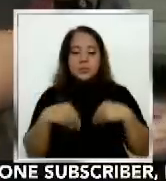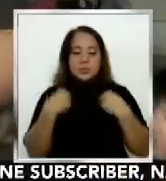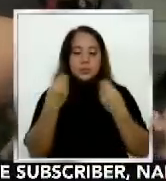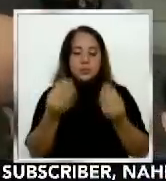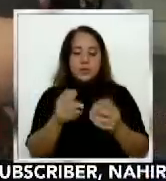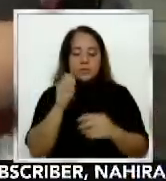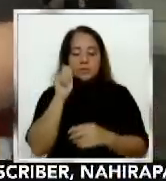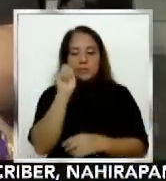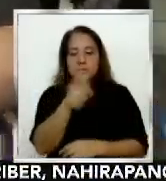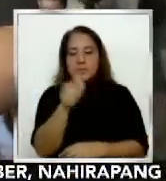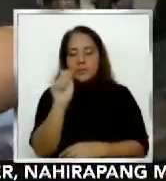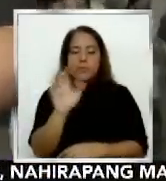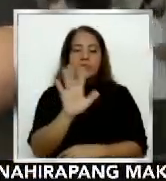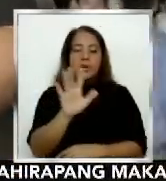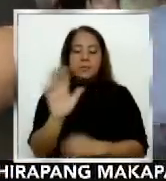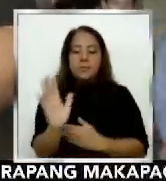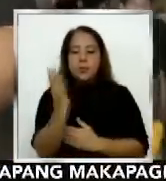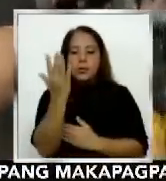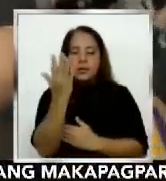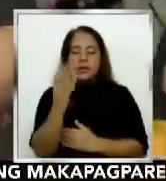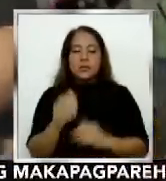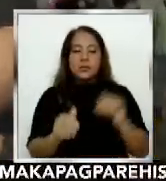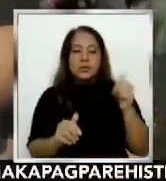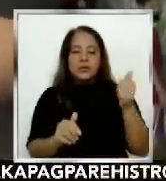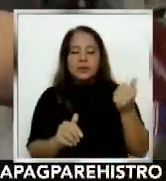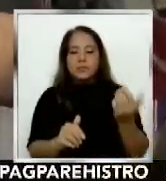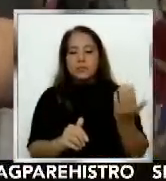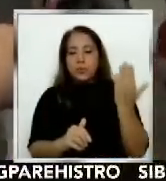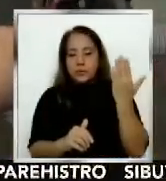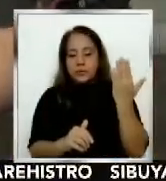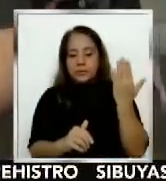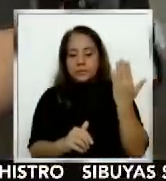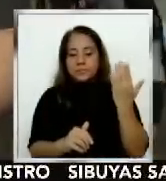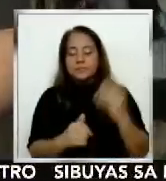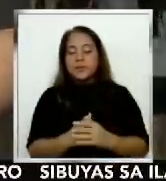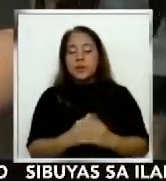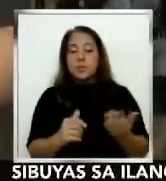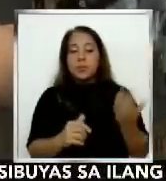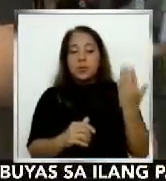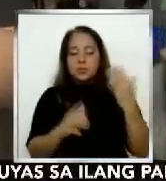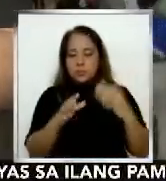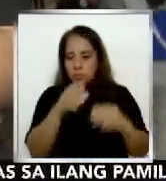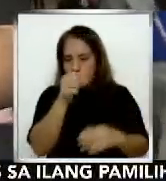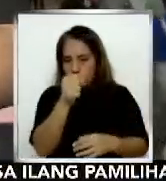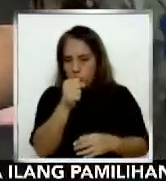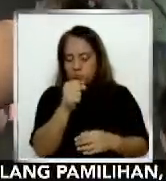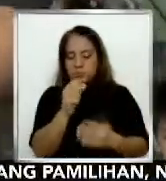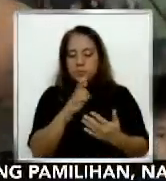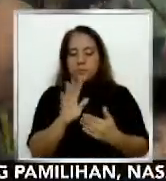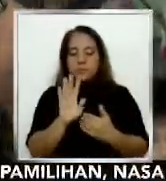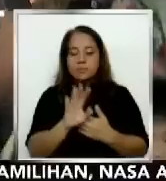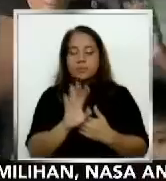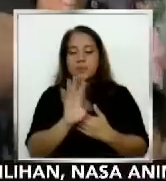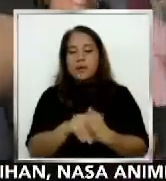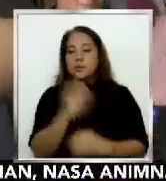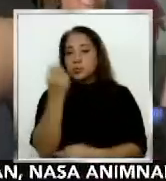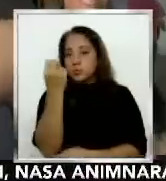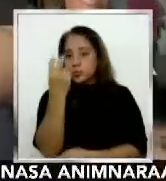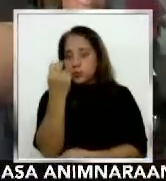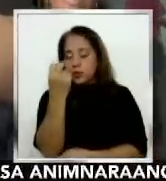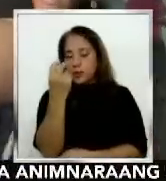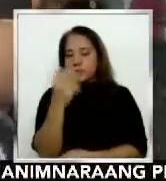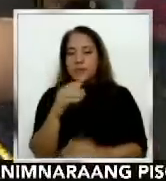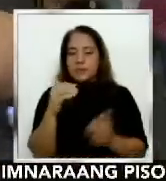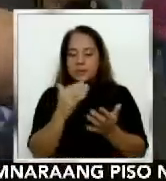5 a.m. to 10 a.m. po ang regular hourly mass sa umaga. Maghihinto po ito at babalik po ng alas 12 ng tanghali. Hihinto umlit ng